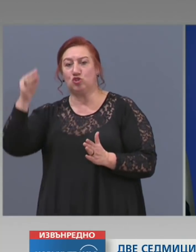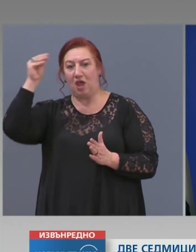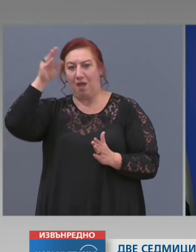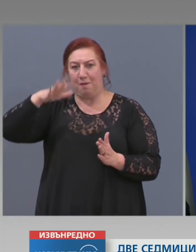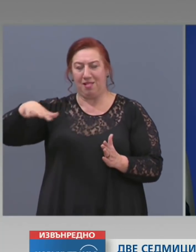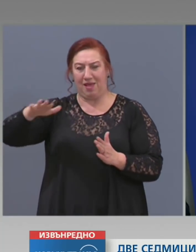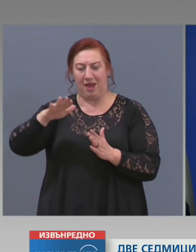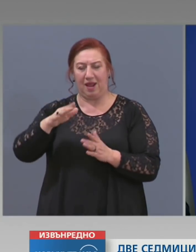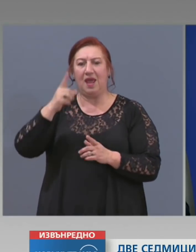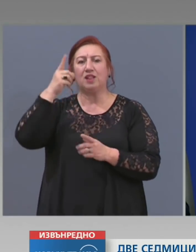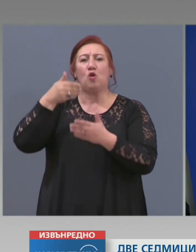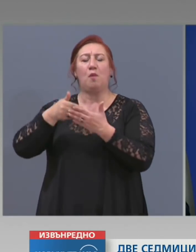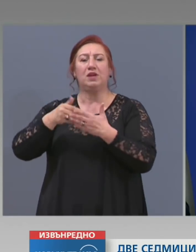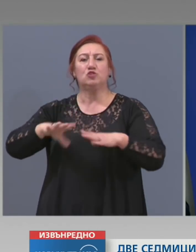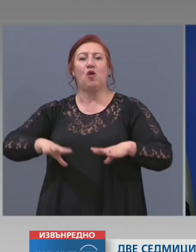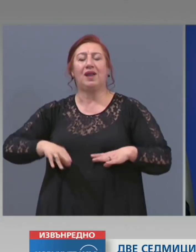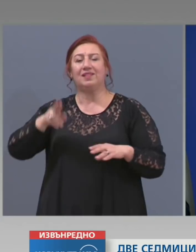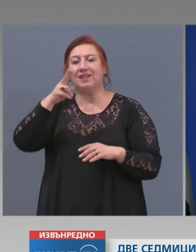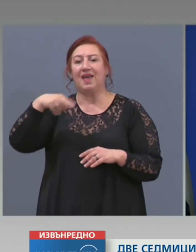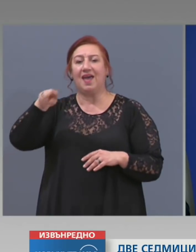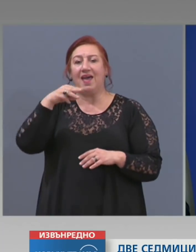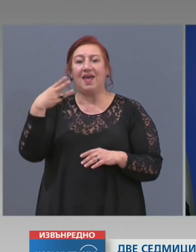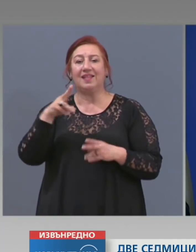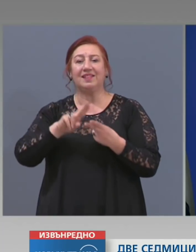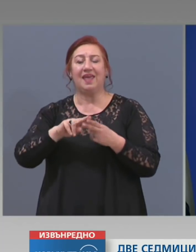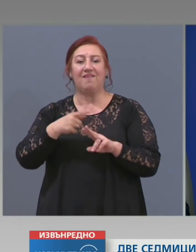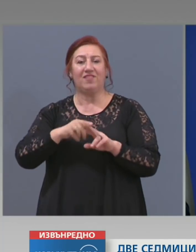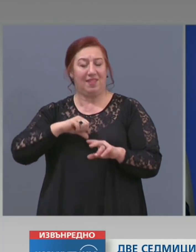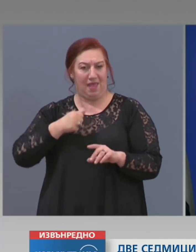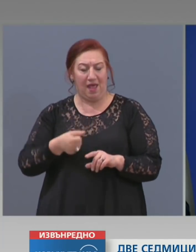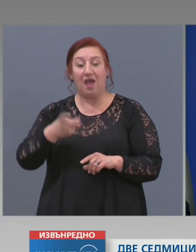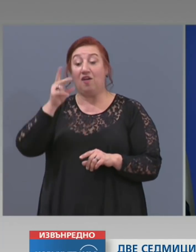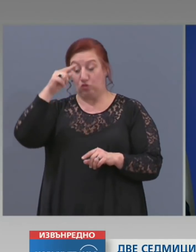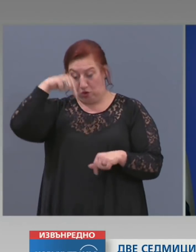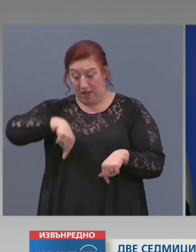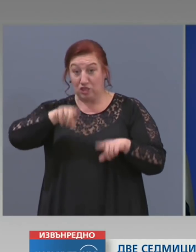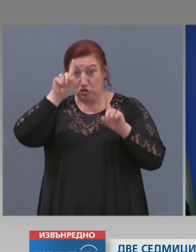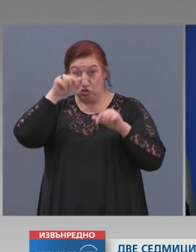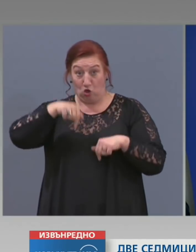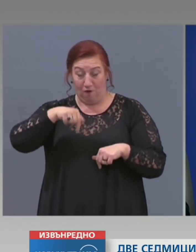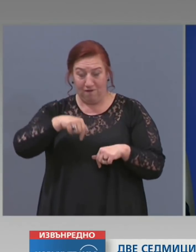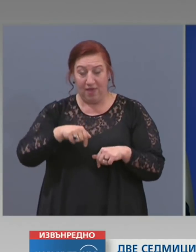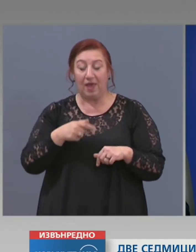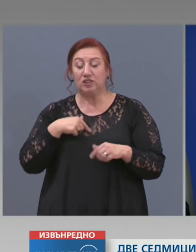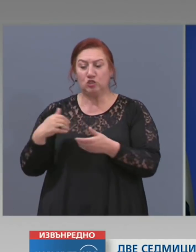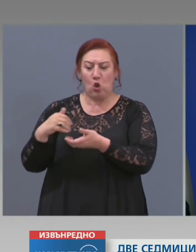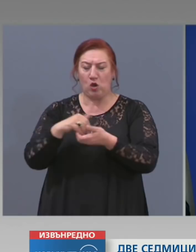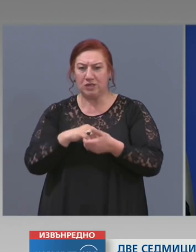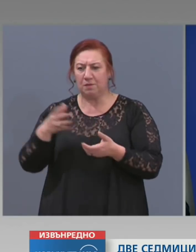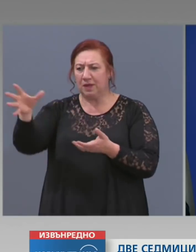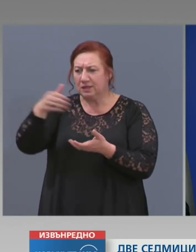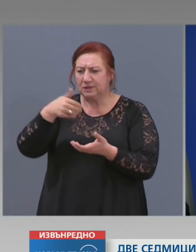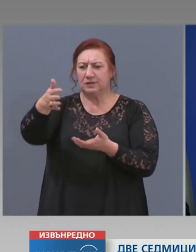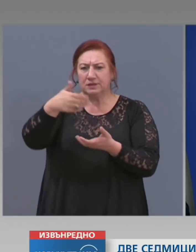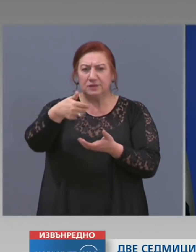Девня, другия е в София, и да се организира събирането от всички